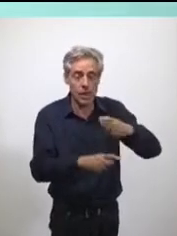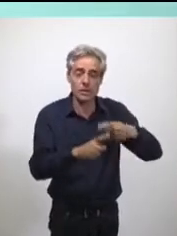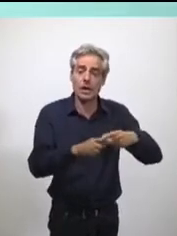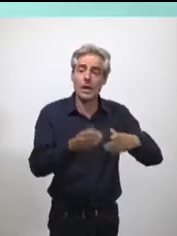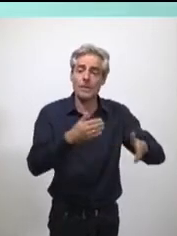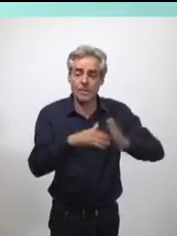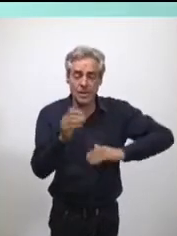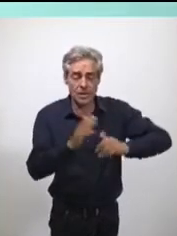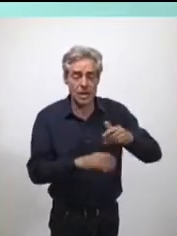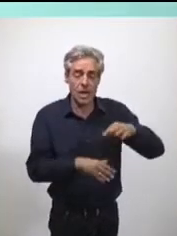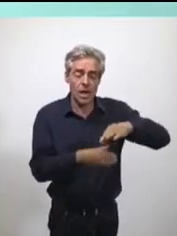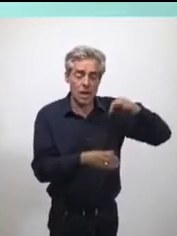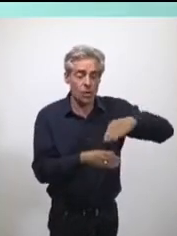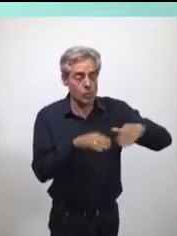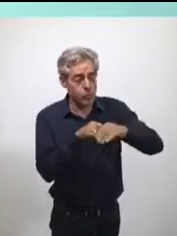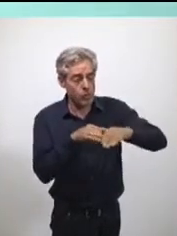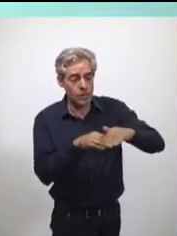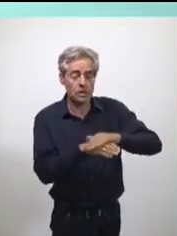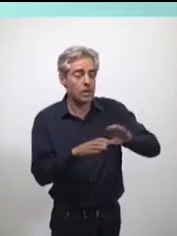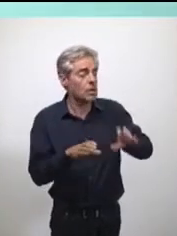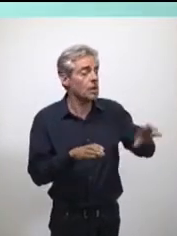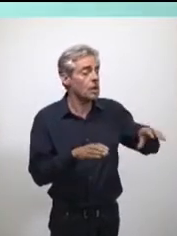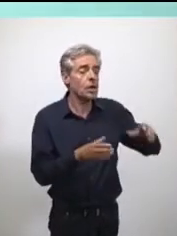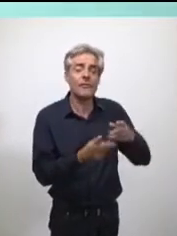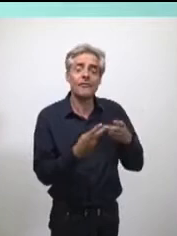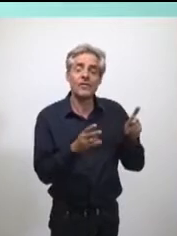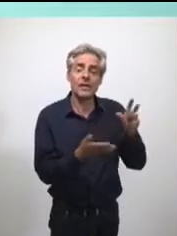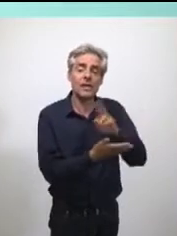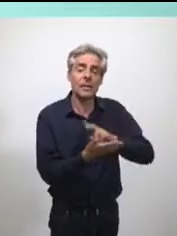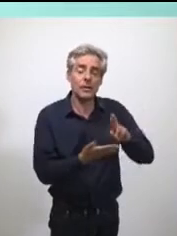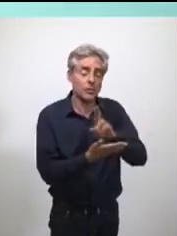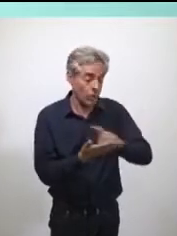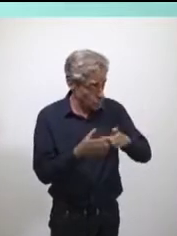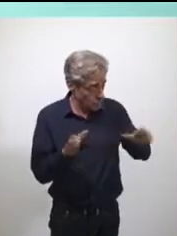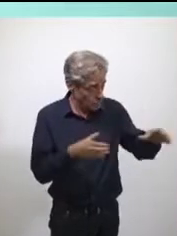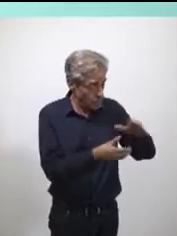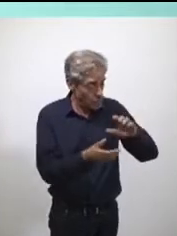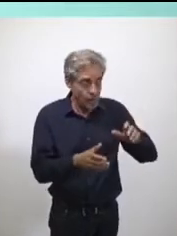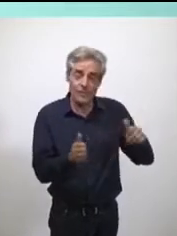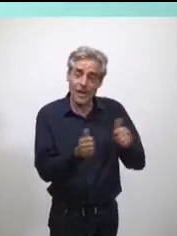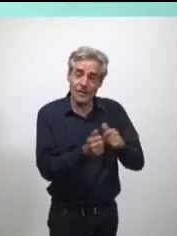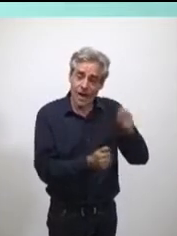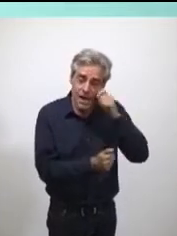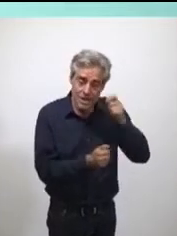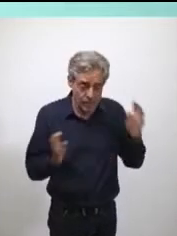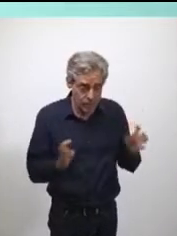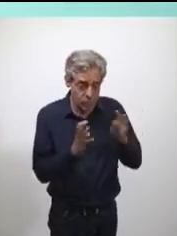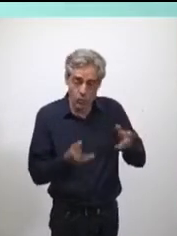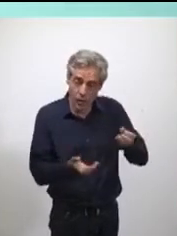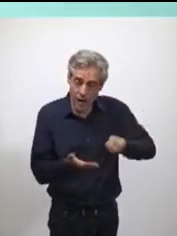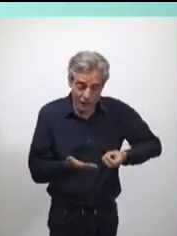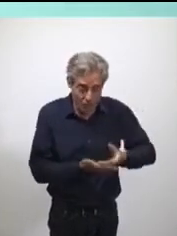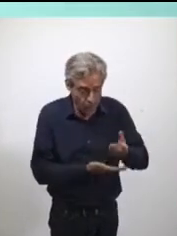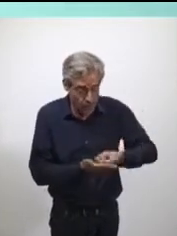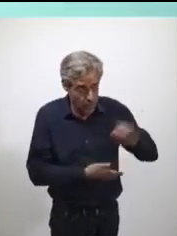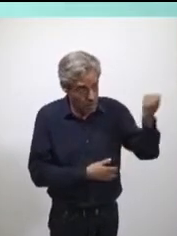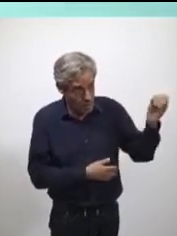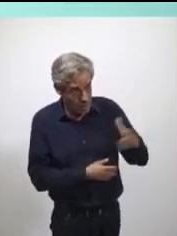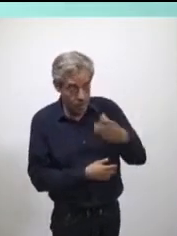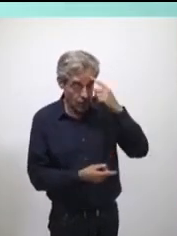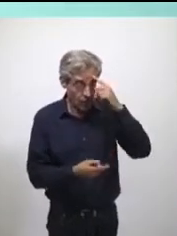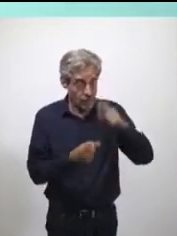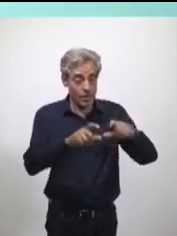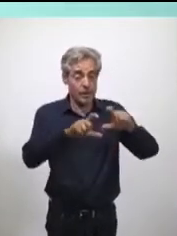élus politiques, les collectivités territoriales, qui auront le droit de faire venir des experts pour les éclairer sur les enseignes qui,